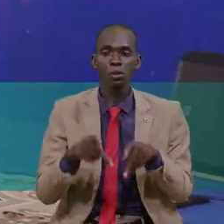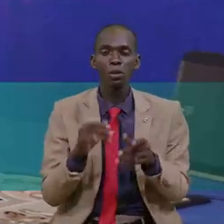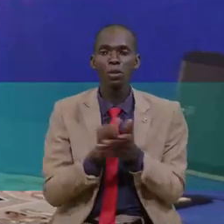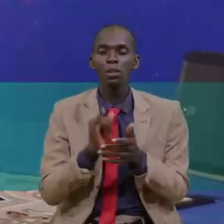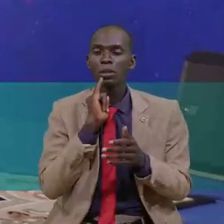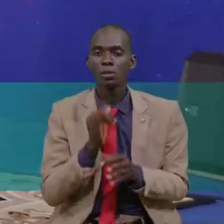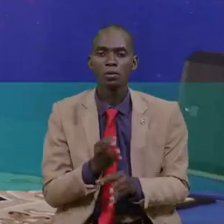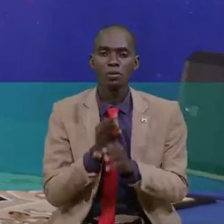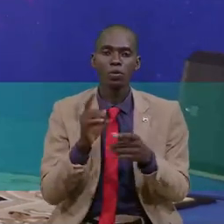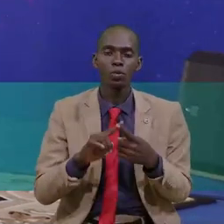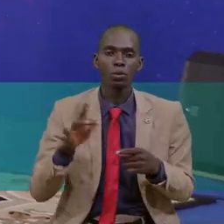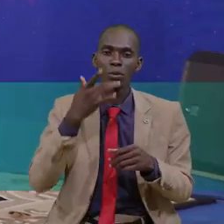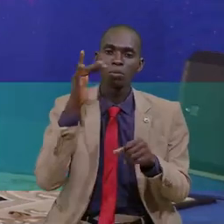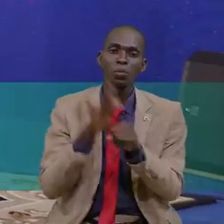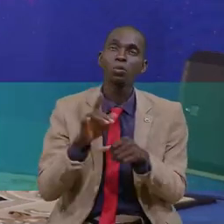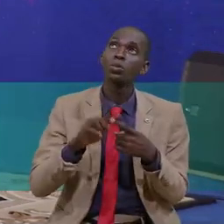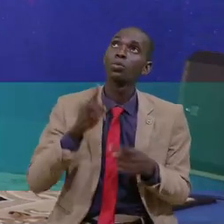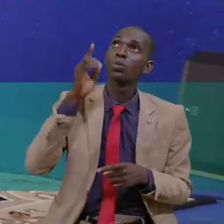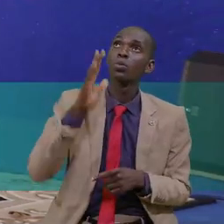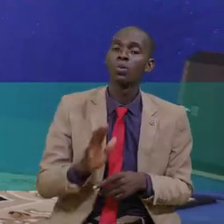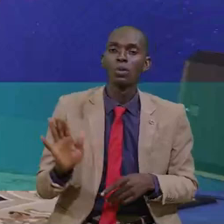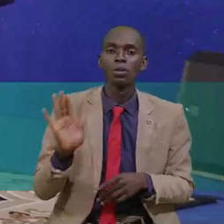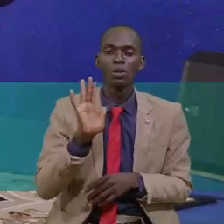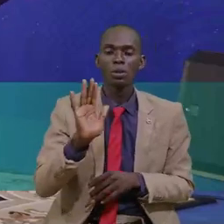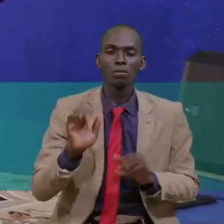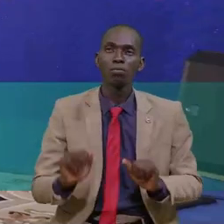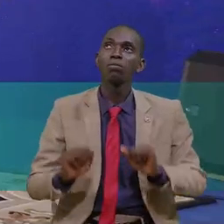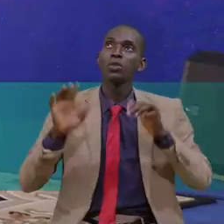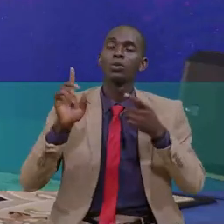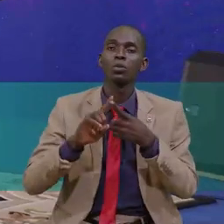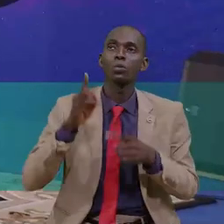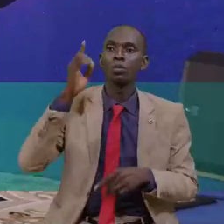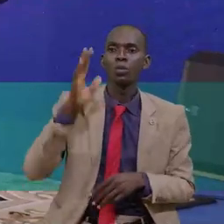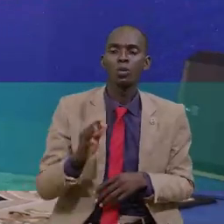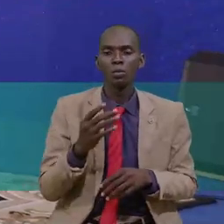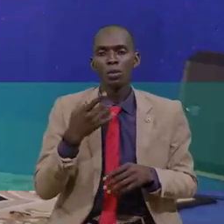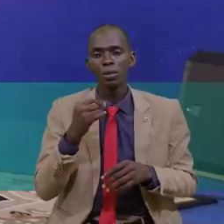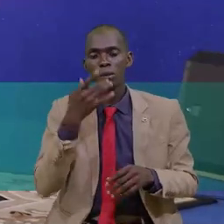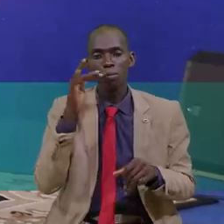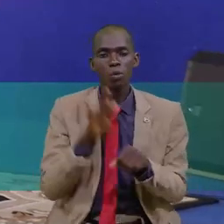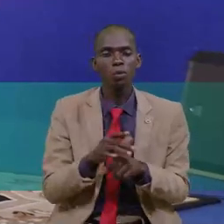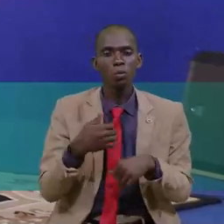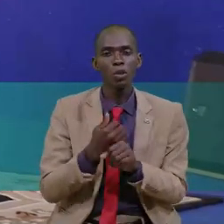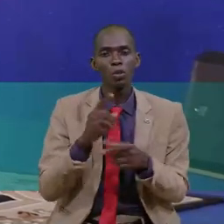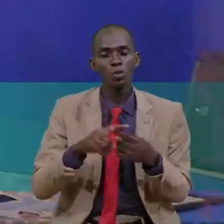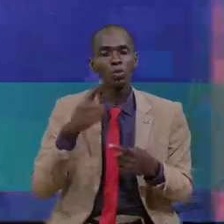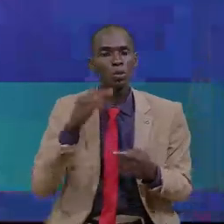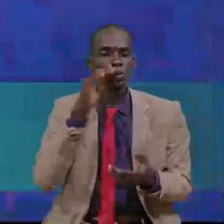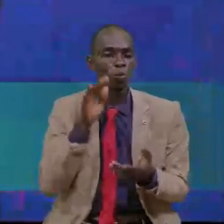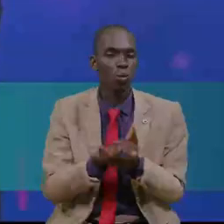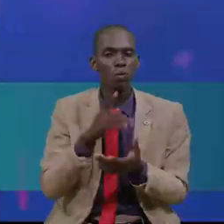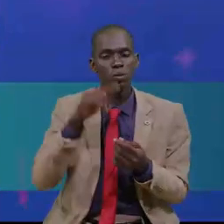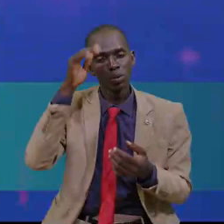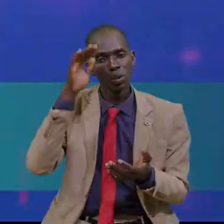à Dieu, à leur consécration à Dieu, fidèle à leurs vœux envers leur mari, vœux à l'égard de leur femme.